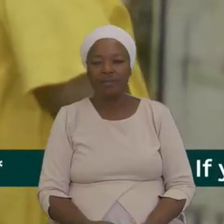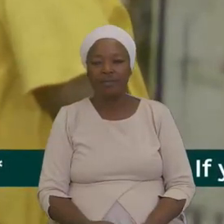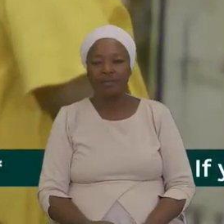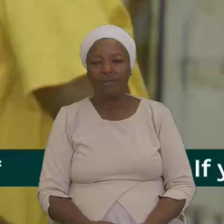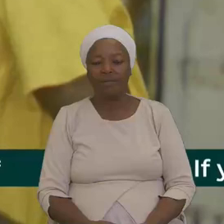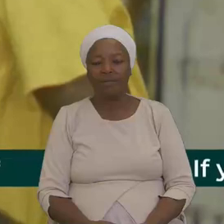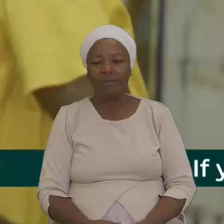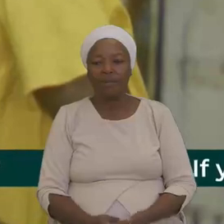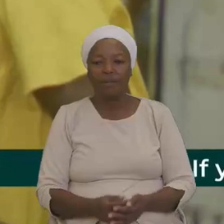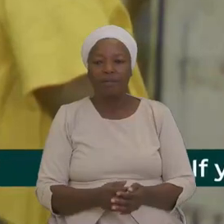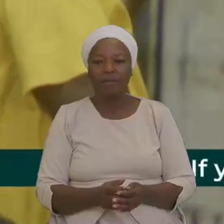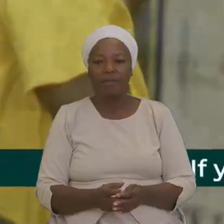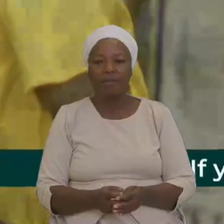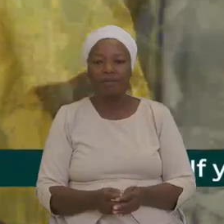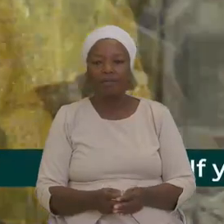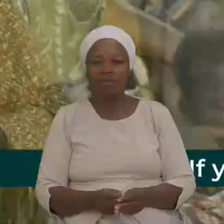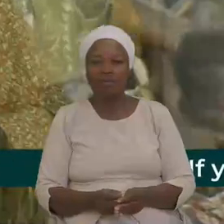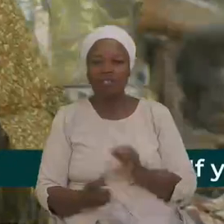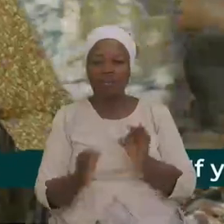Si vous nous suivez en ligne